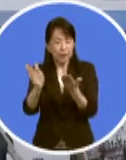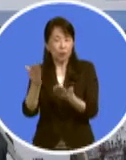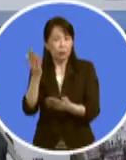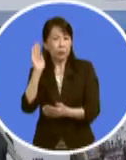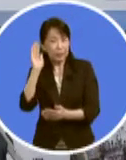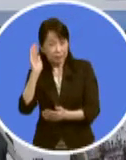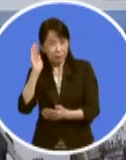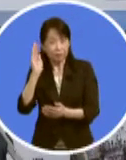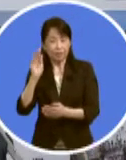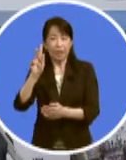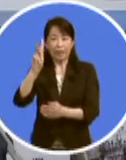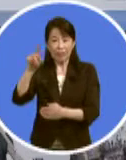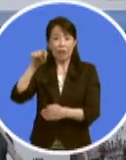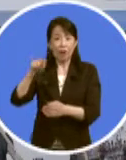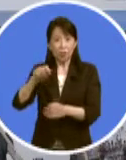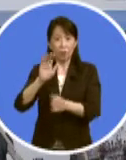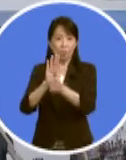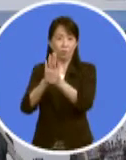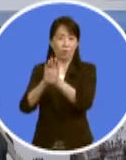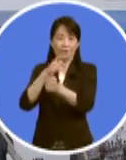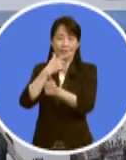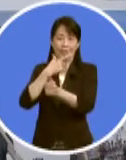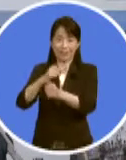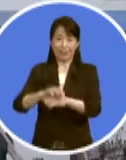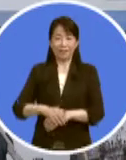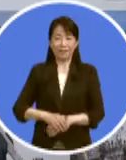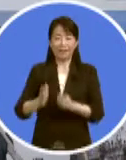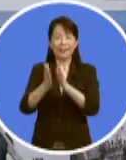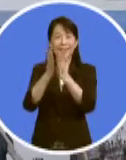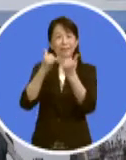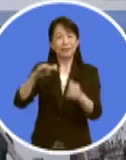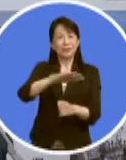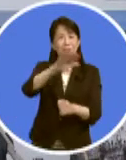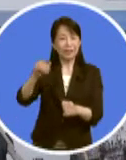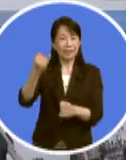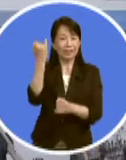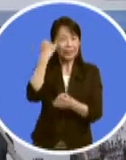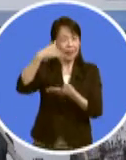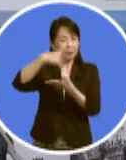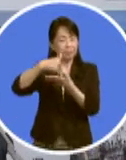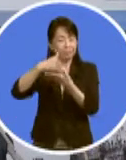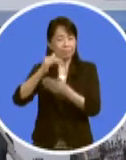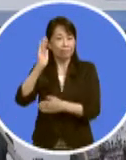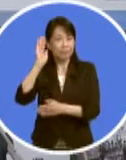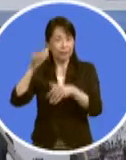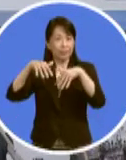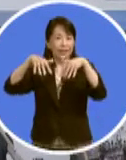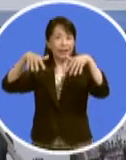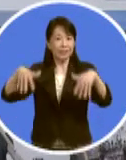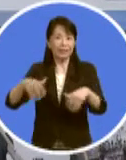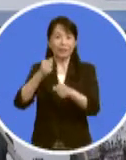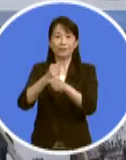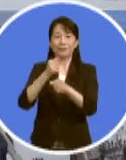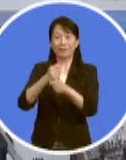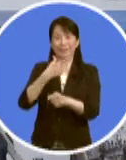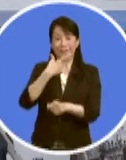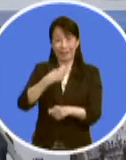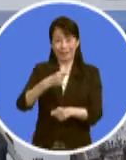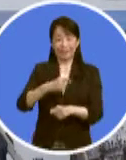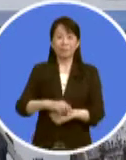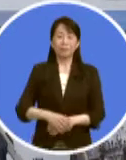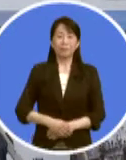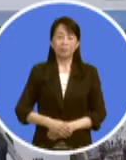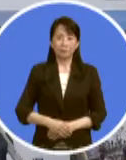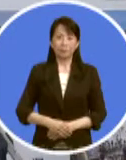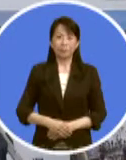好調ですね充実させてやっていきたいよく県民のみなさんからお話を聞けるような体制にしていきたいということ